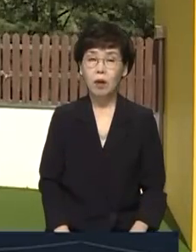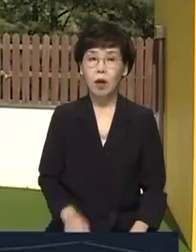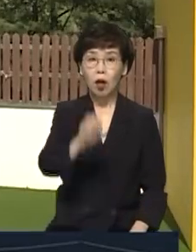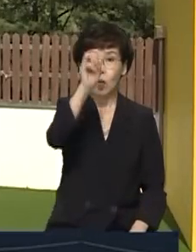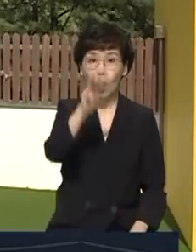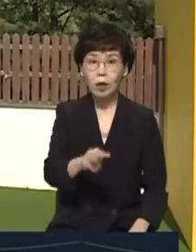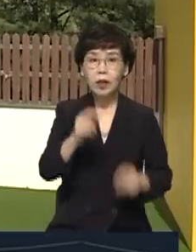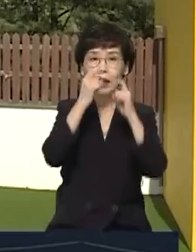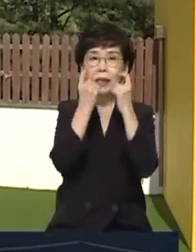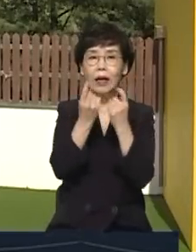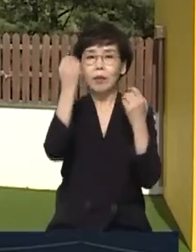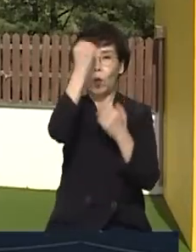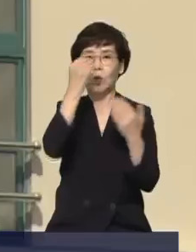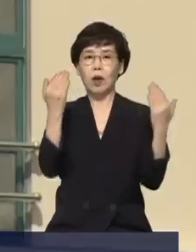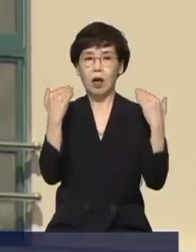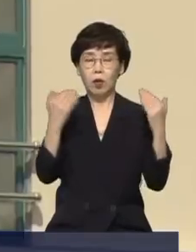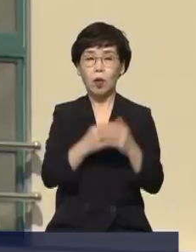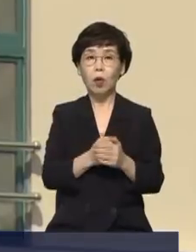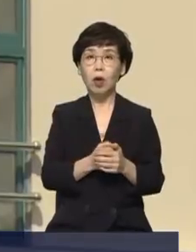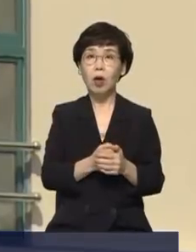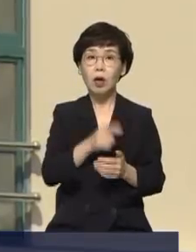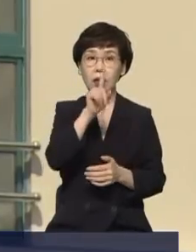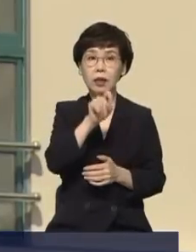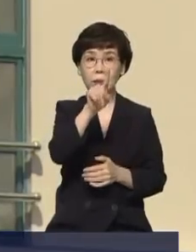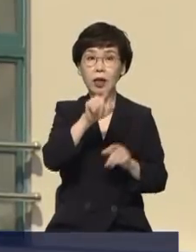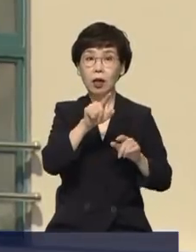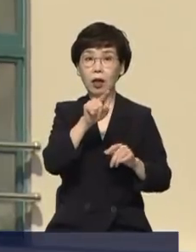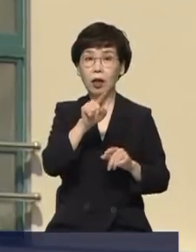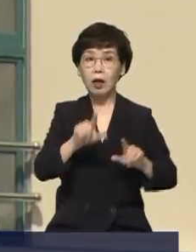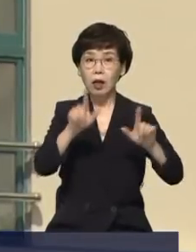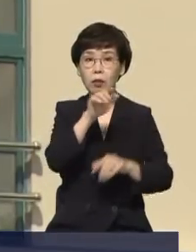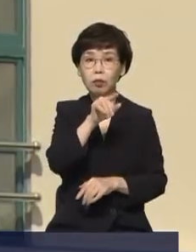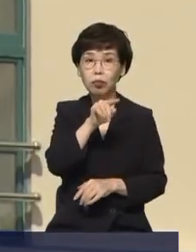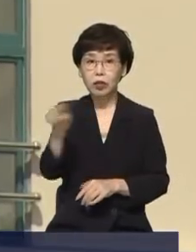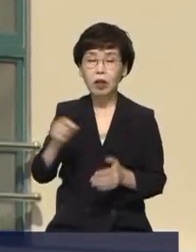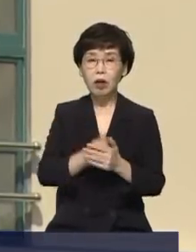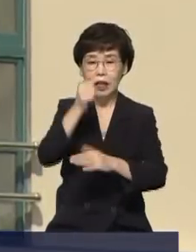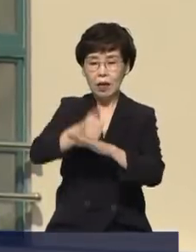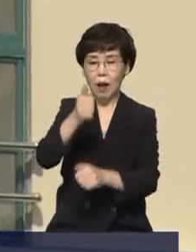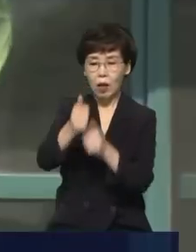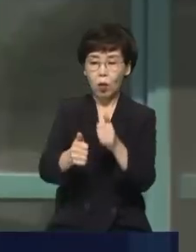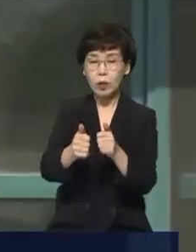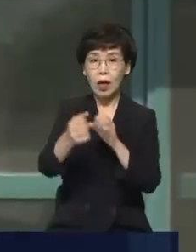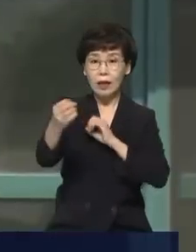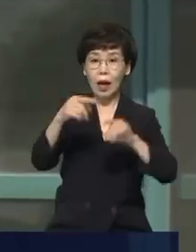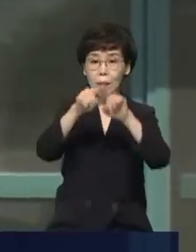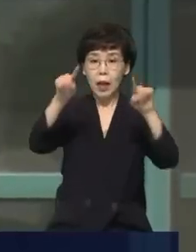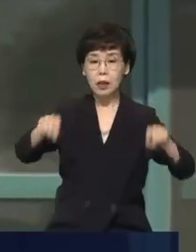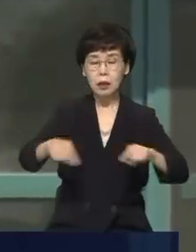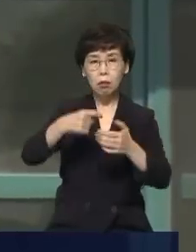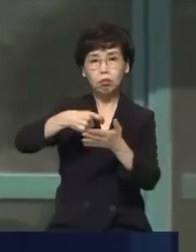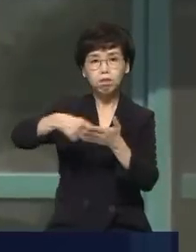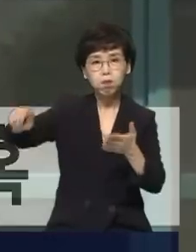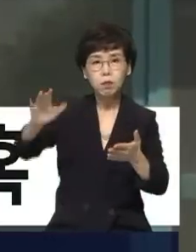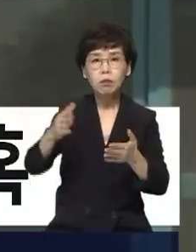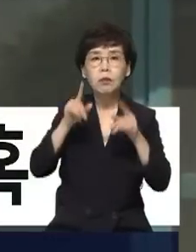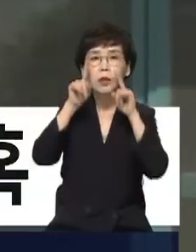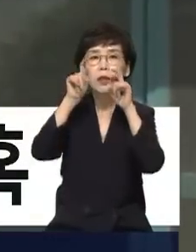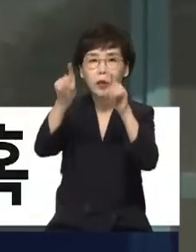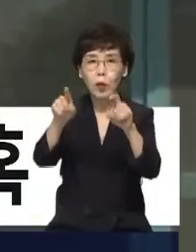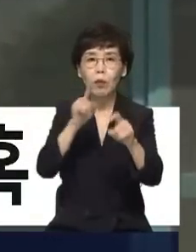광주의 한 사립 고등학교 입니다 지난 11일부터 치른 2학년 1학기 기말고사 답안지 가 유출됐다는 의혹이 제기되었습니다